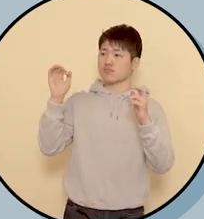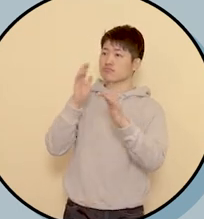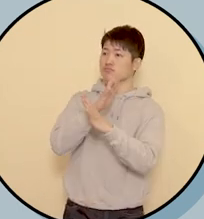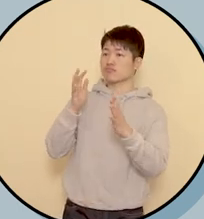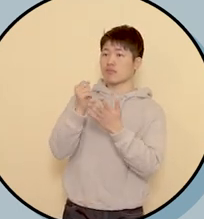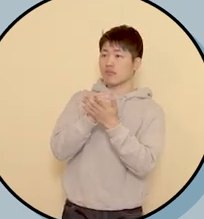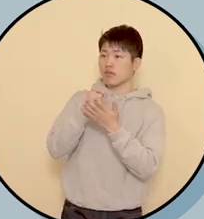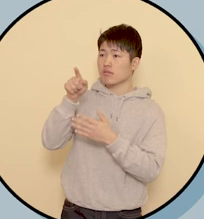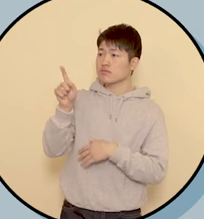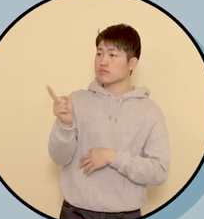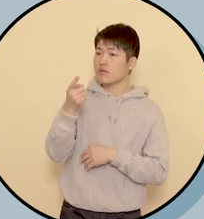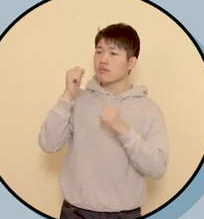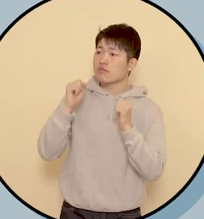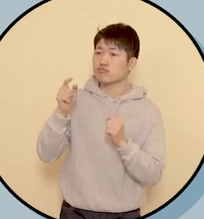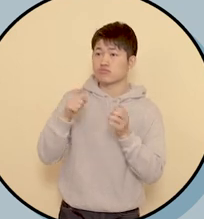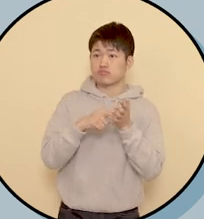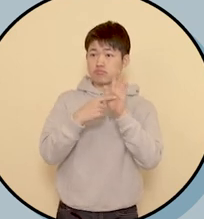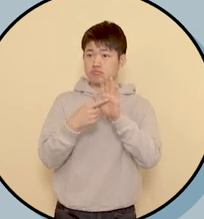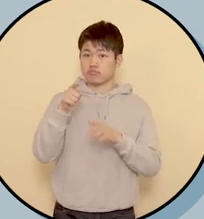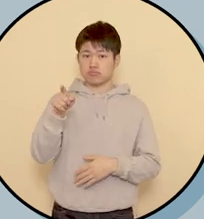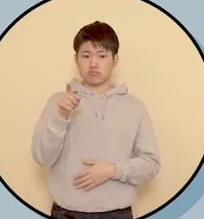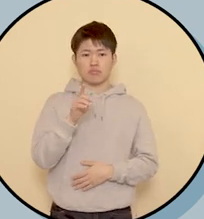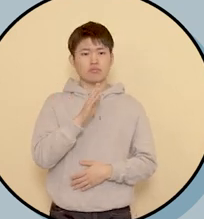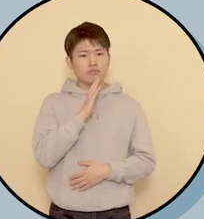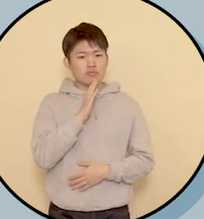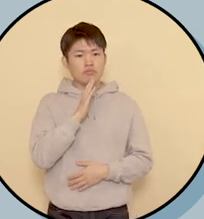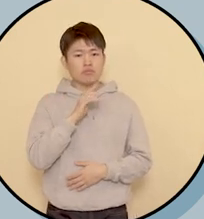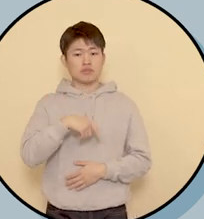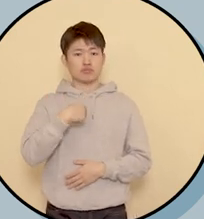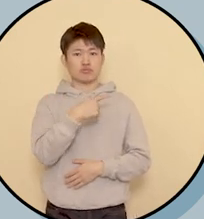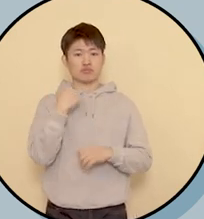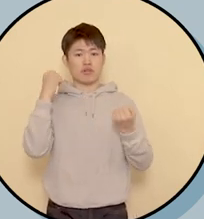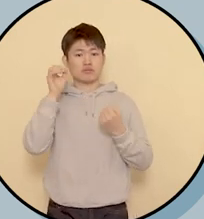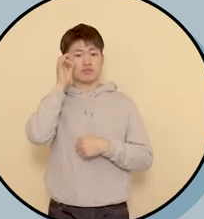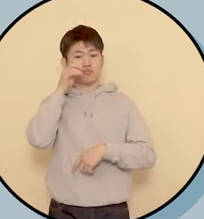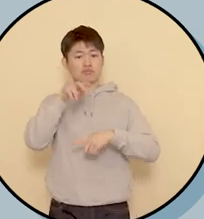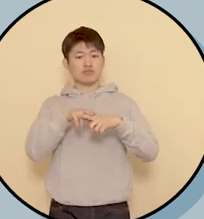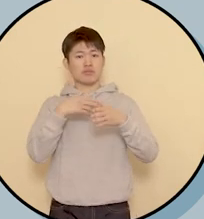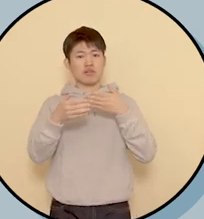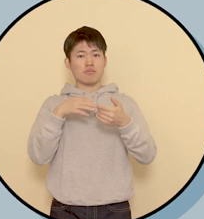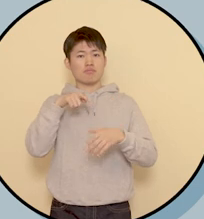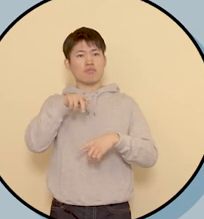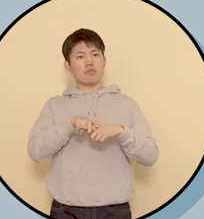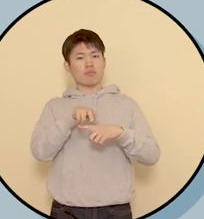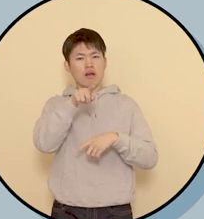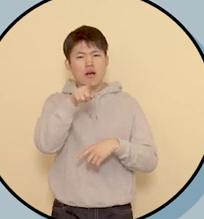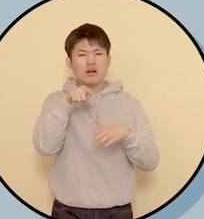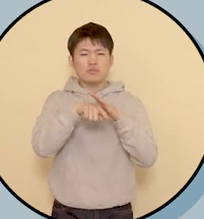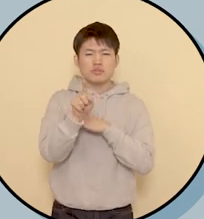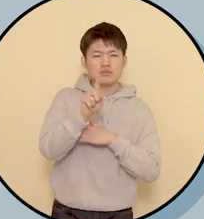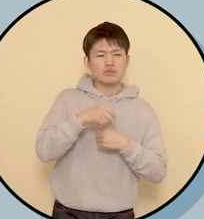そこにあるっていうことをあるよねって自分の身体を通してただ見てみるっていう体験、なんかそこで止めておくという